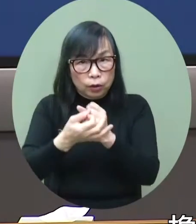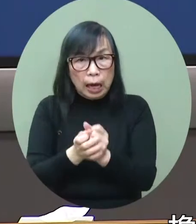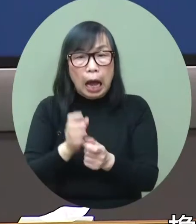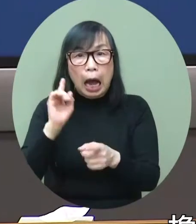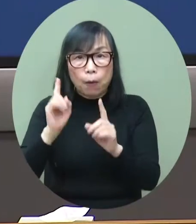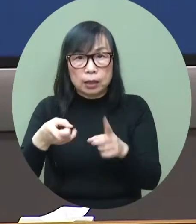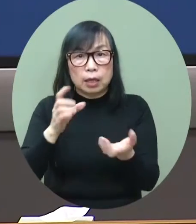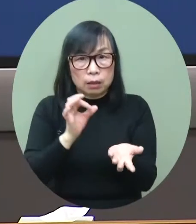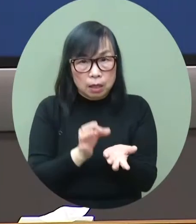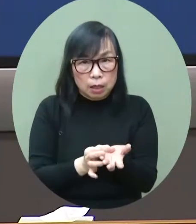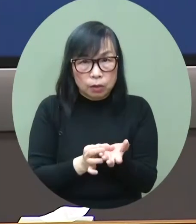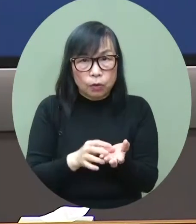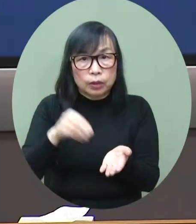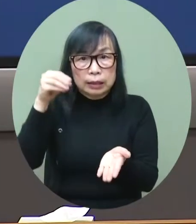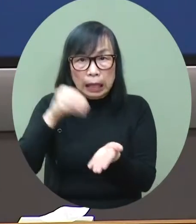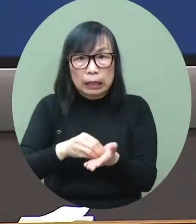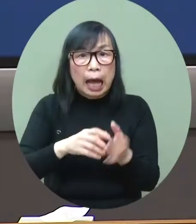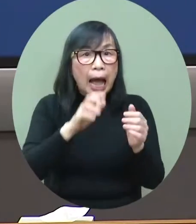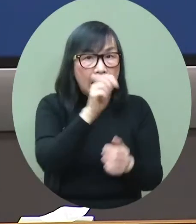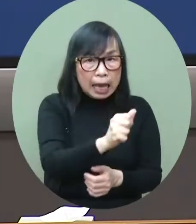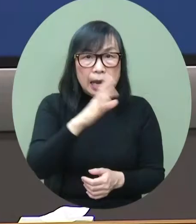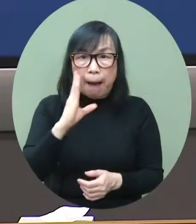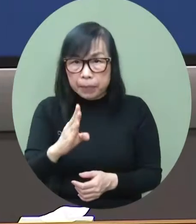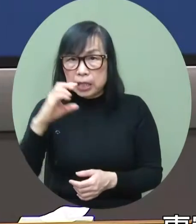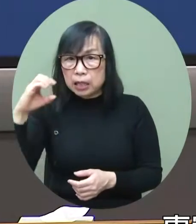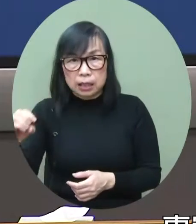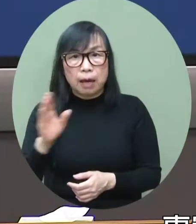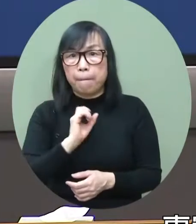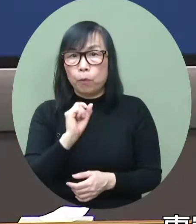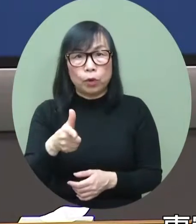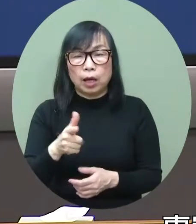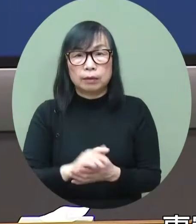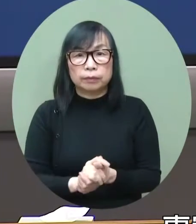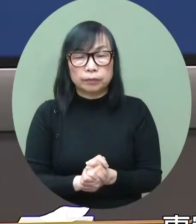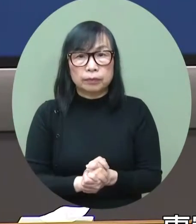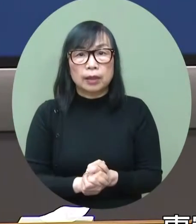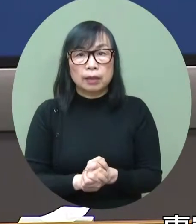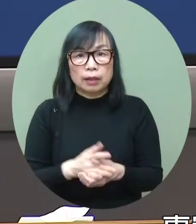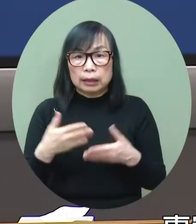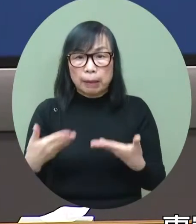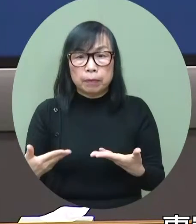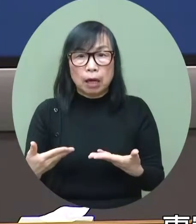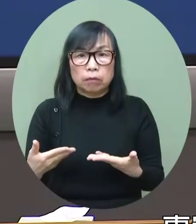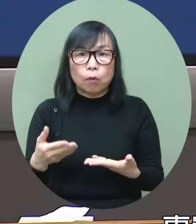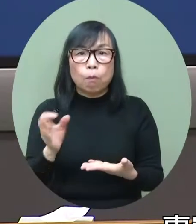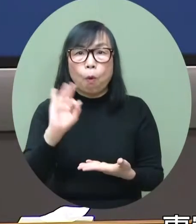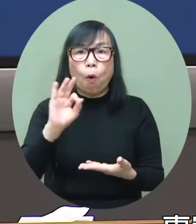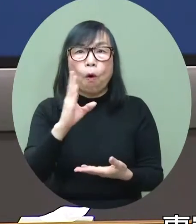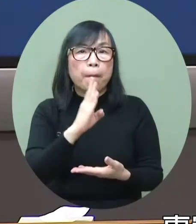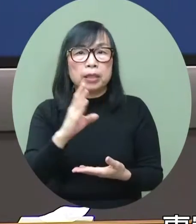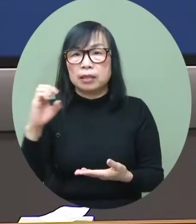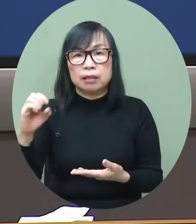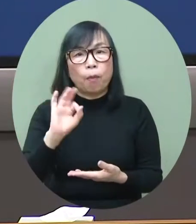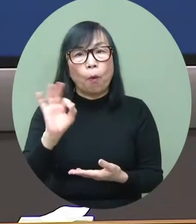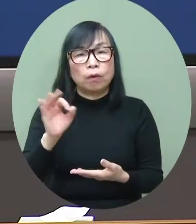地區咧再劃分為 A 啊、B 啊、C。事實上今日都係冇乜係 B 同埋 C 噶啦